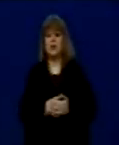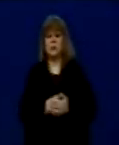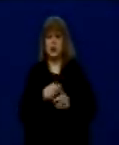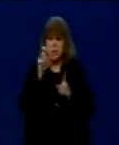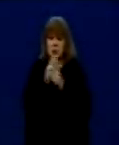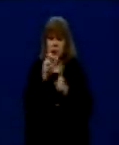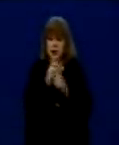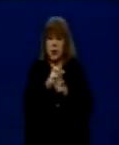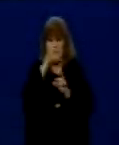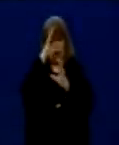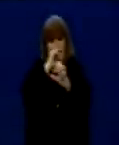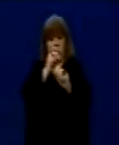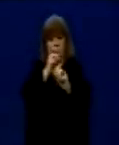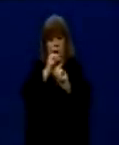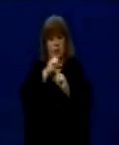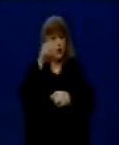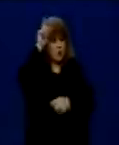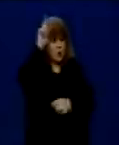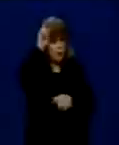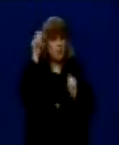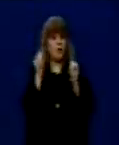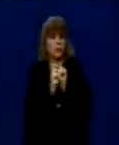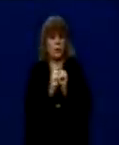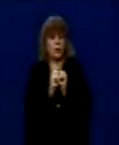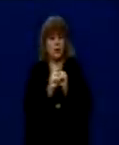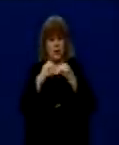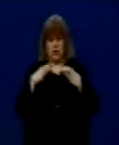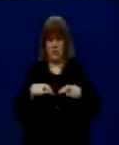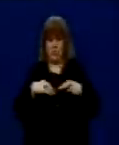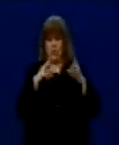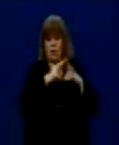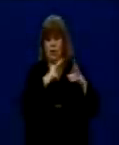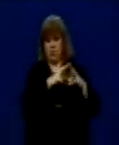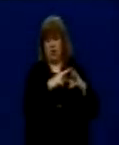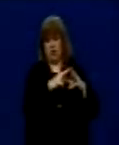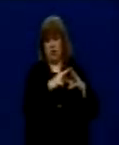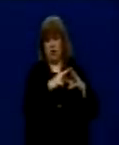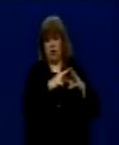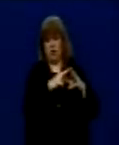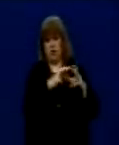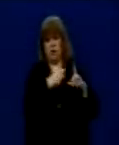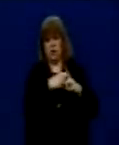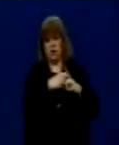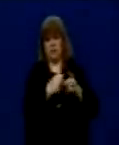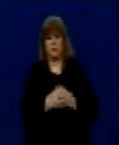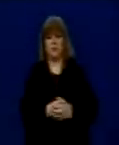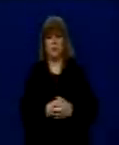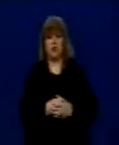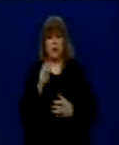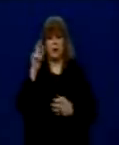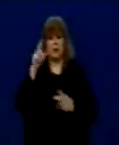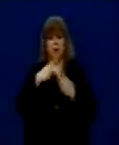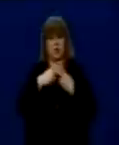drejtë për drejtë ambasadorit të Gjermanisë në bashkëpunim me kryetarin e Aliancës së Armërisë për Armërinë e Kosovës, zotëri Ramush